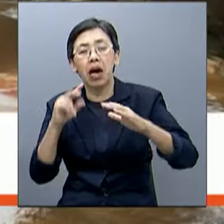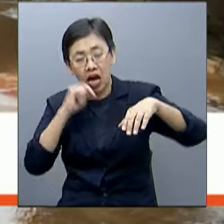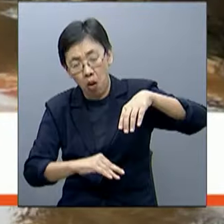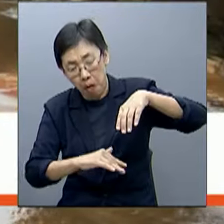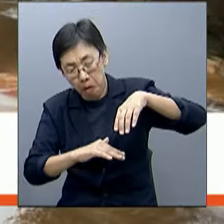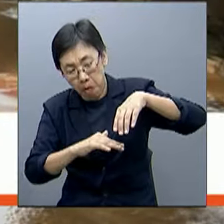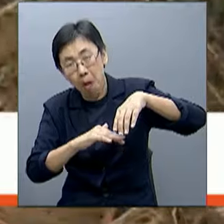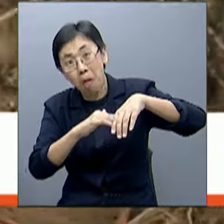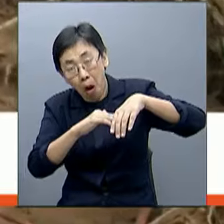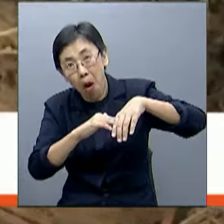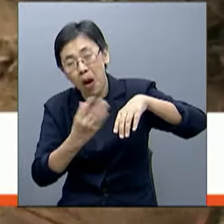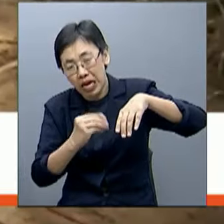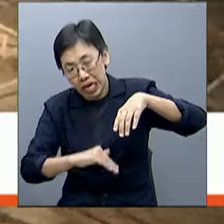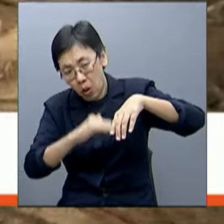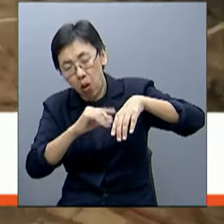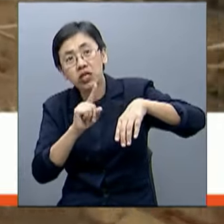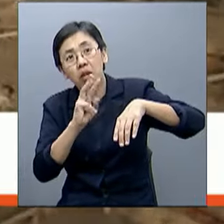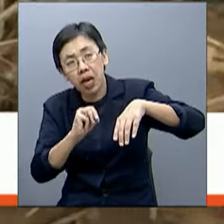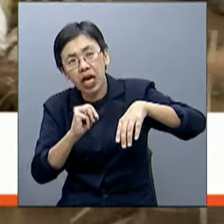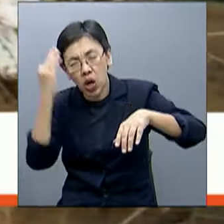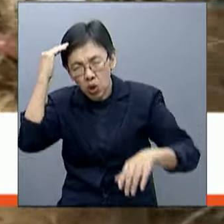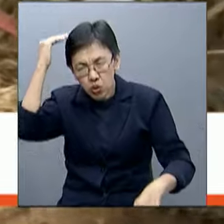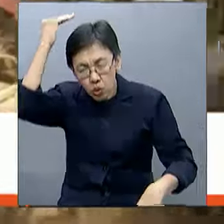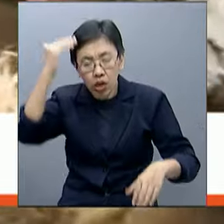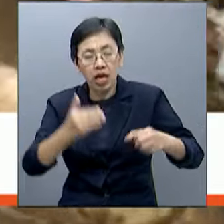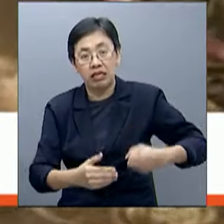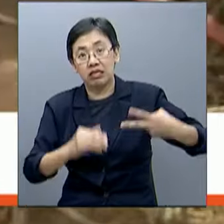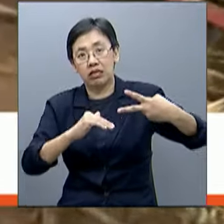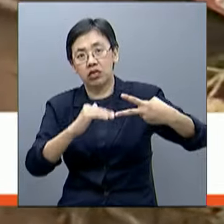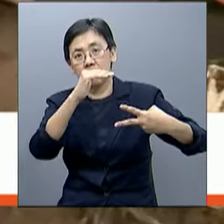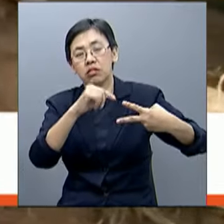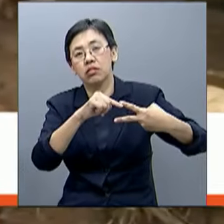าณ2เมตรนะครับหรือว่าสูงไปถึงบริเวณชั้น2เลยทีเดียวนะครับ